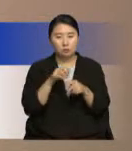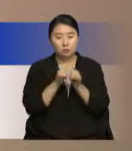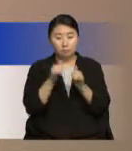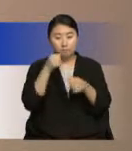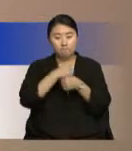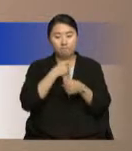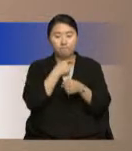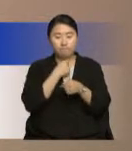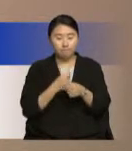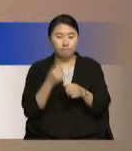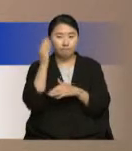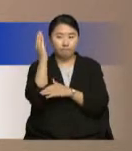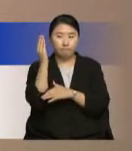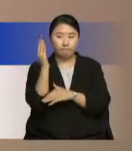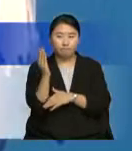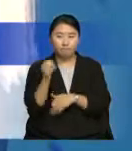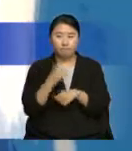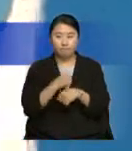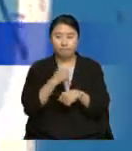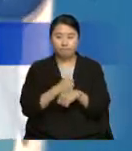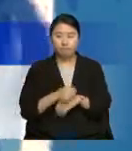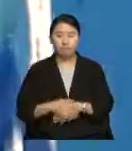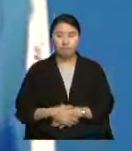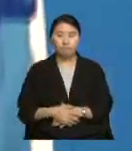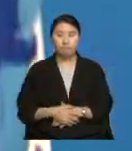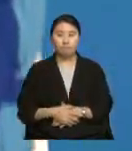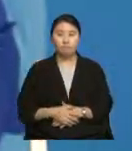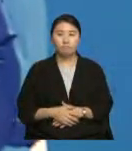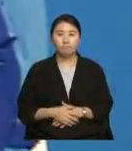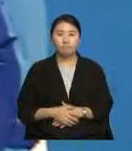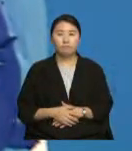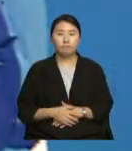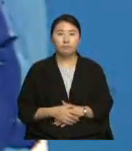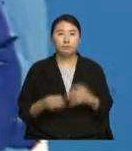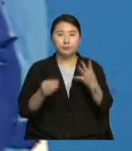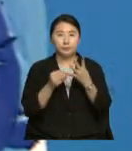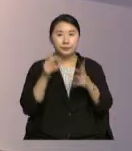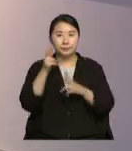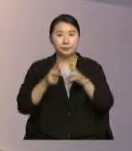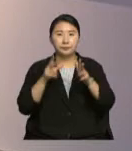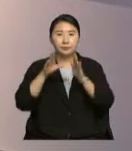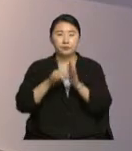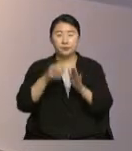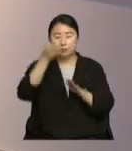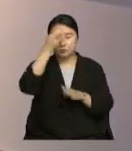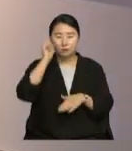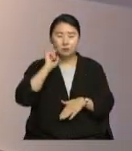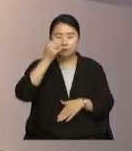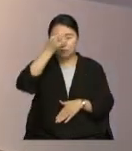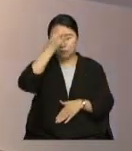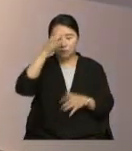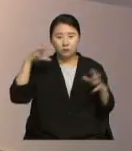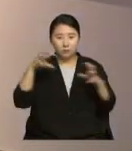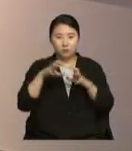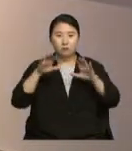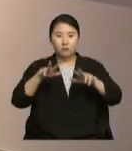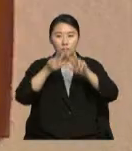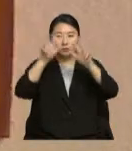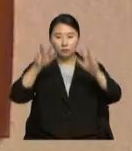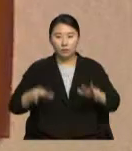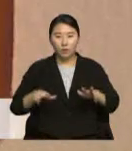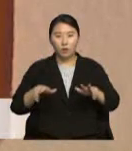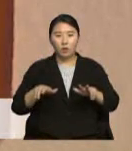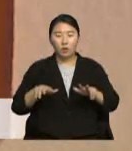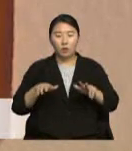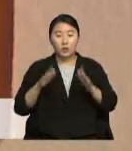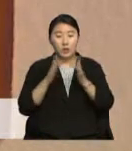작가가 하고자 하는 스토리를 이렇게 표현을 하고 있습니다. 4차 산업시대, 기술과 예술을 접목한 이번 전시는